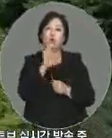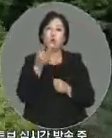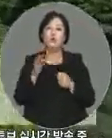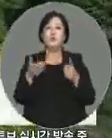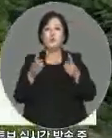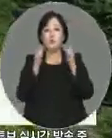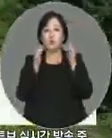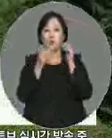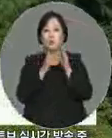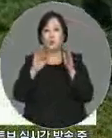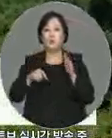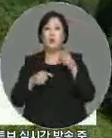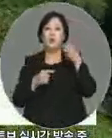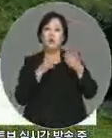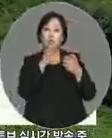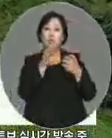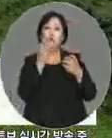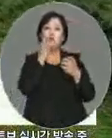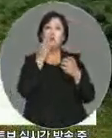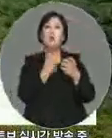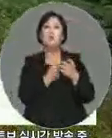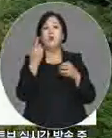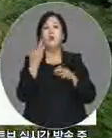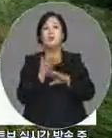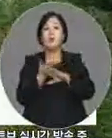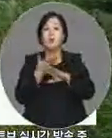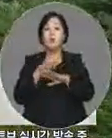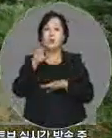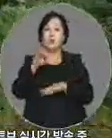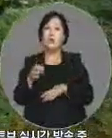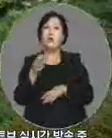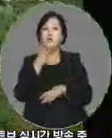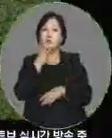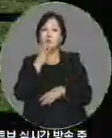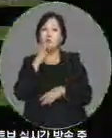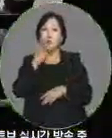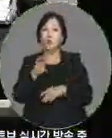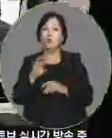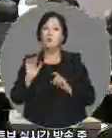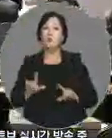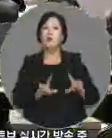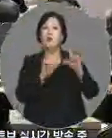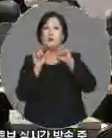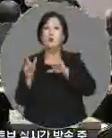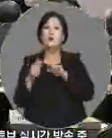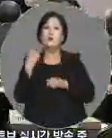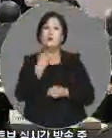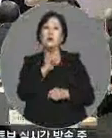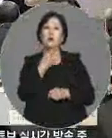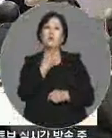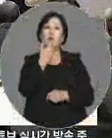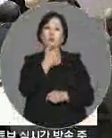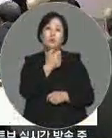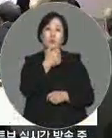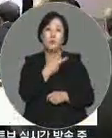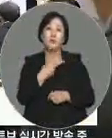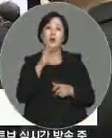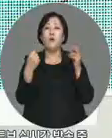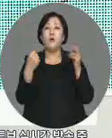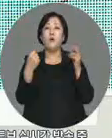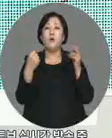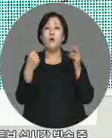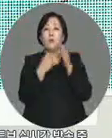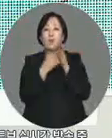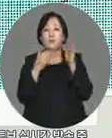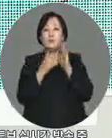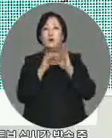졸업생의 90%가 울산을 떠날 만큼 수도권 집중화 역시 거세지고 있습니다. 1962년 울산 공업지구 지정